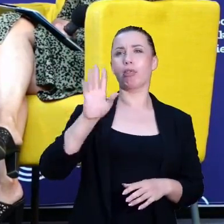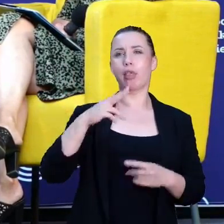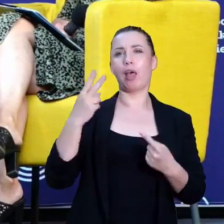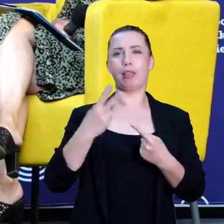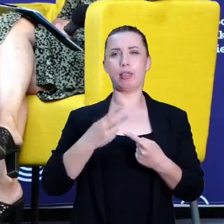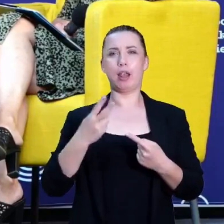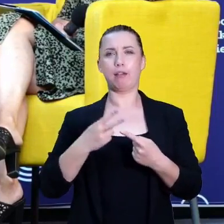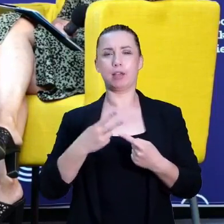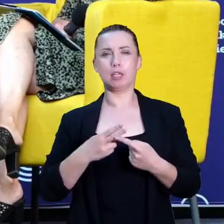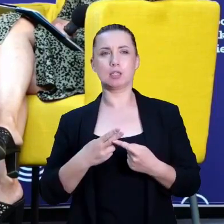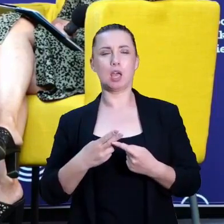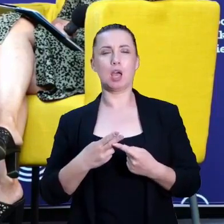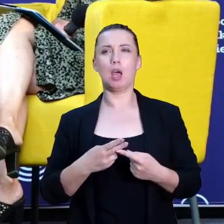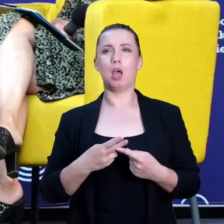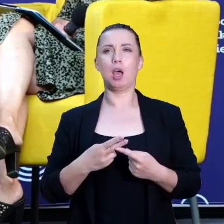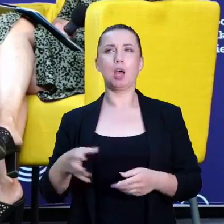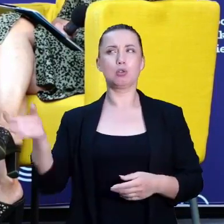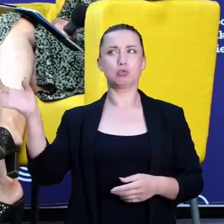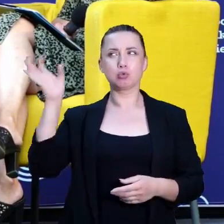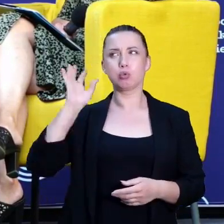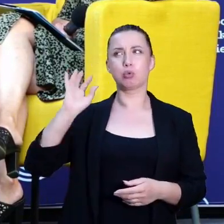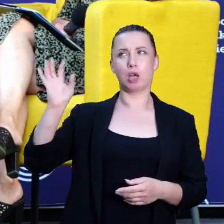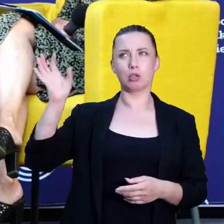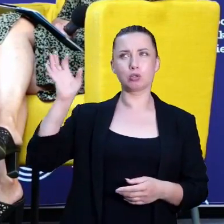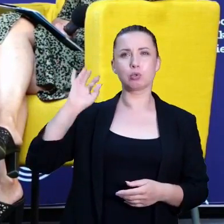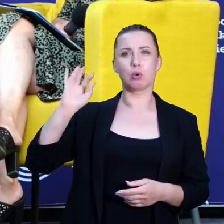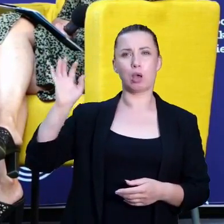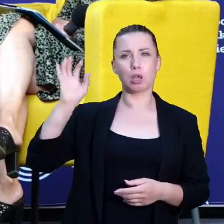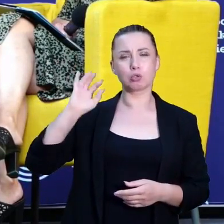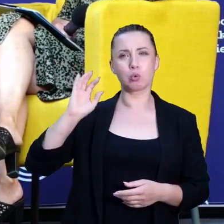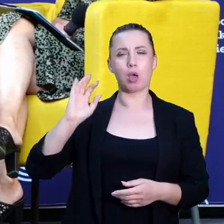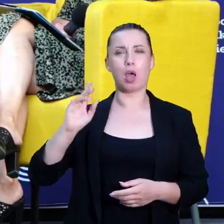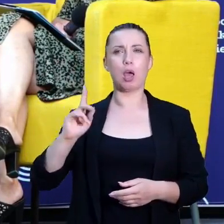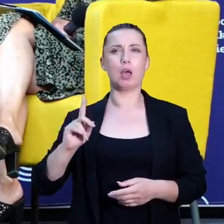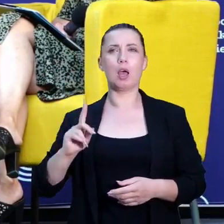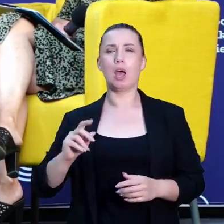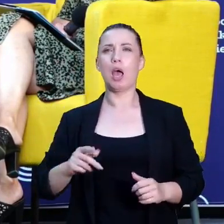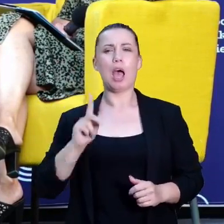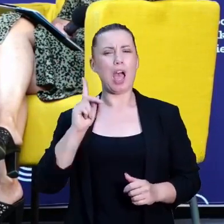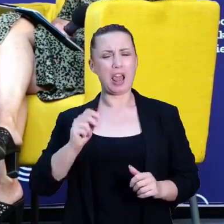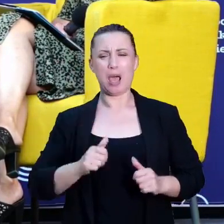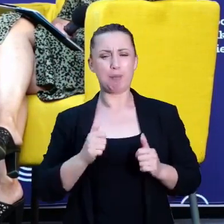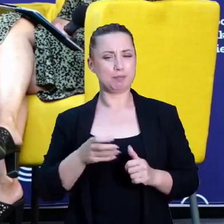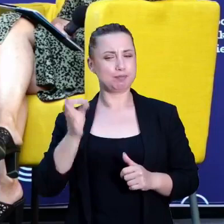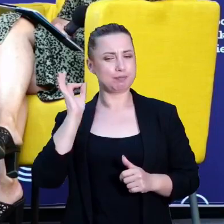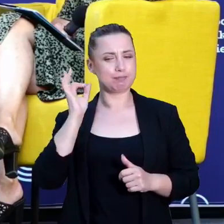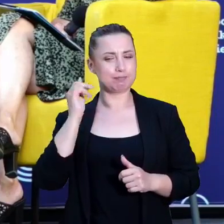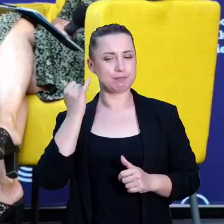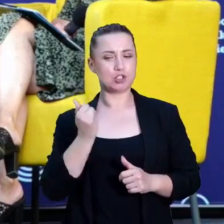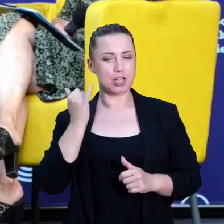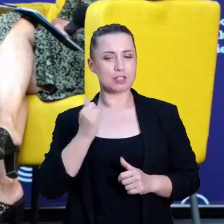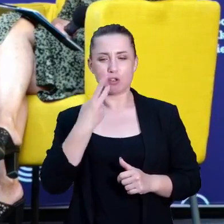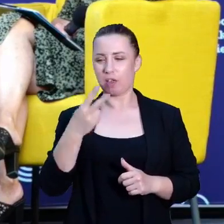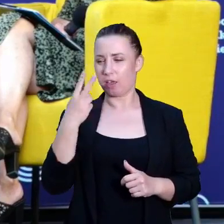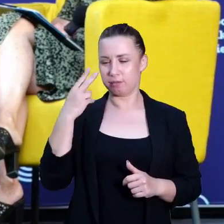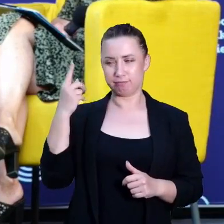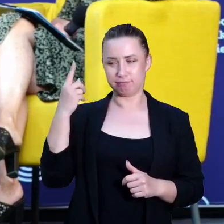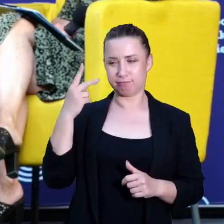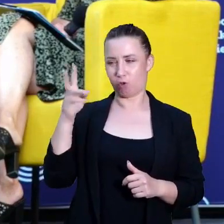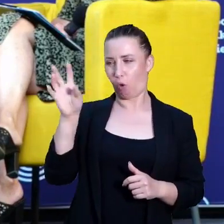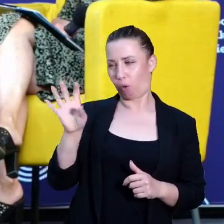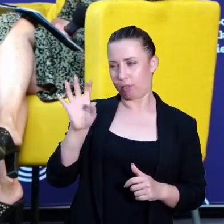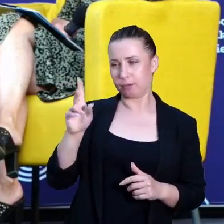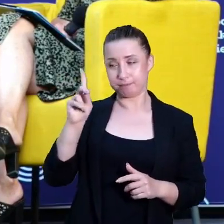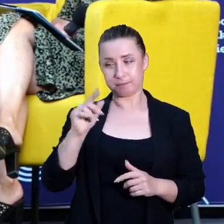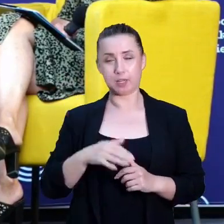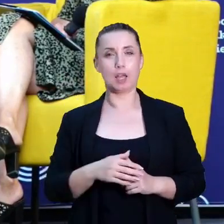jak Kaszpirowski do nas przemawia, ale mówi, tą kołyskę odstawiam na bok, żeby tego mojego Piotrusia czasem ten wzrok nie dojrzał. I tak sobie